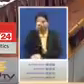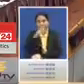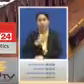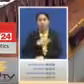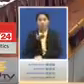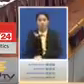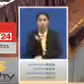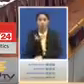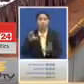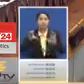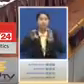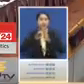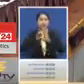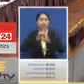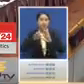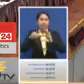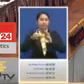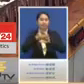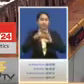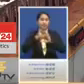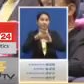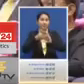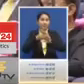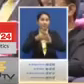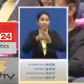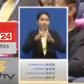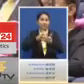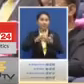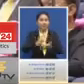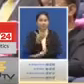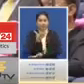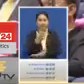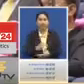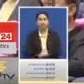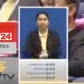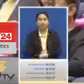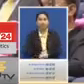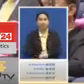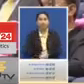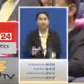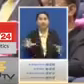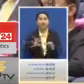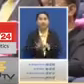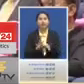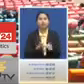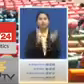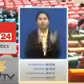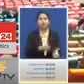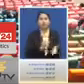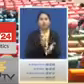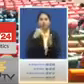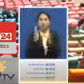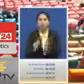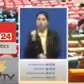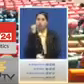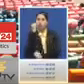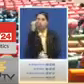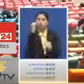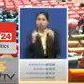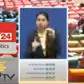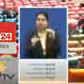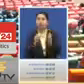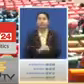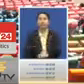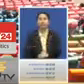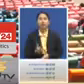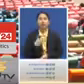ไลด์นะเจ้าหน้าที่ขอสไลด์แผ่นนึงครับแผ่นแรกครับเรื่องความเหลื่อมล้ำอีกนิดนึงท่านประธานครับ